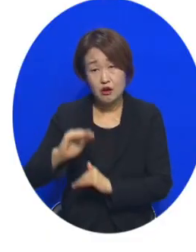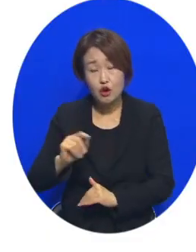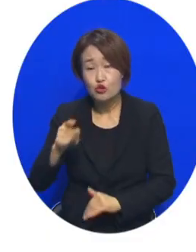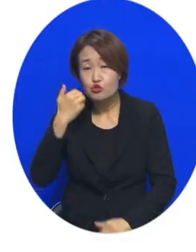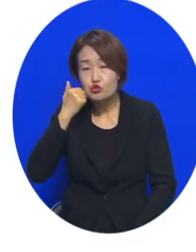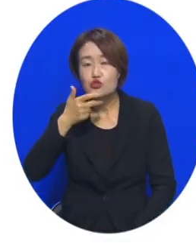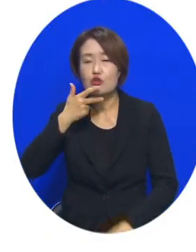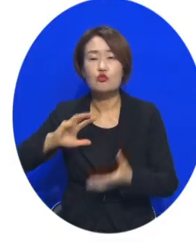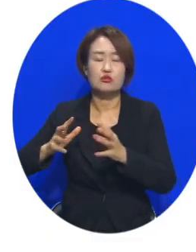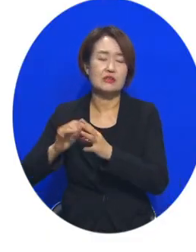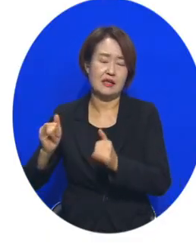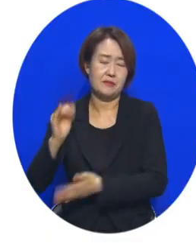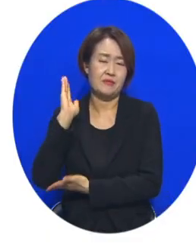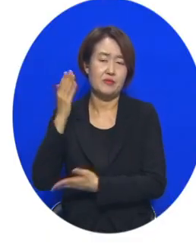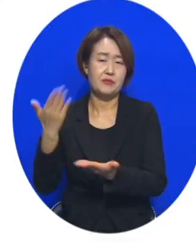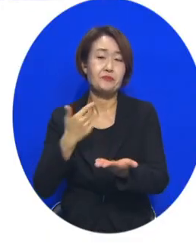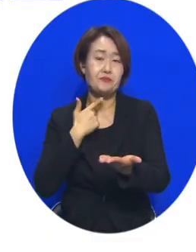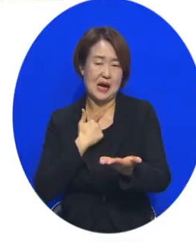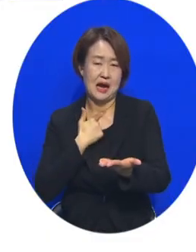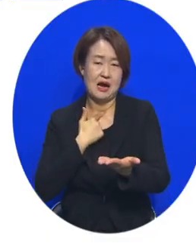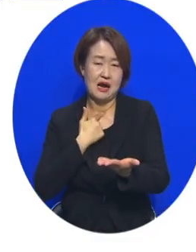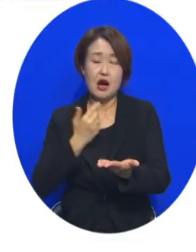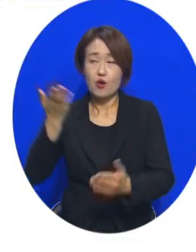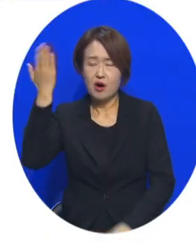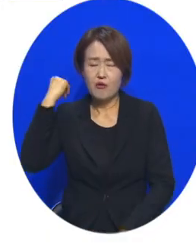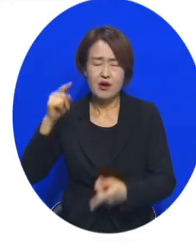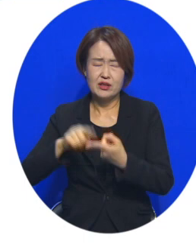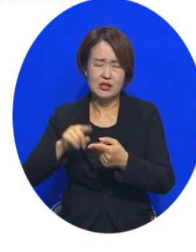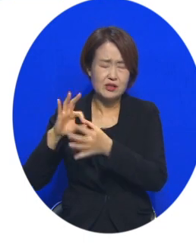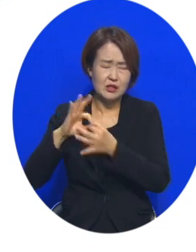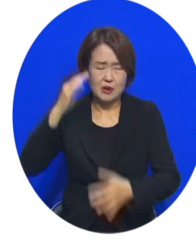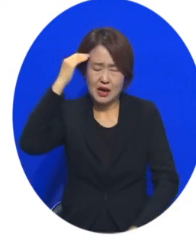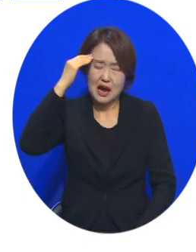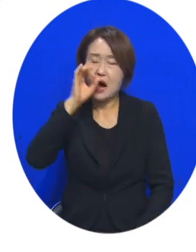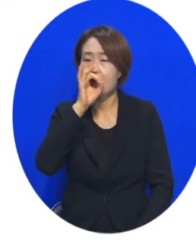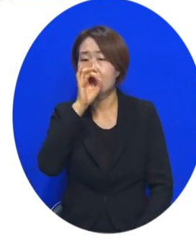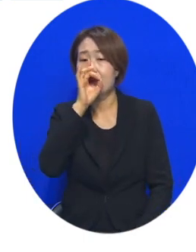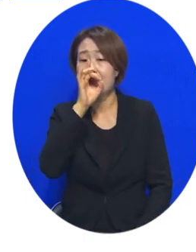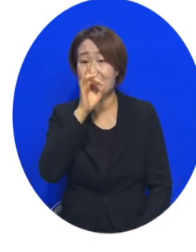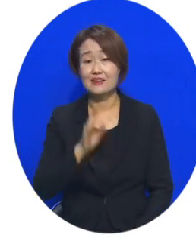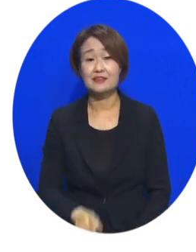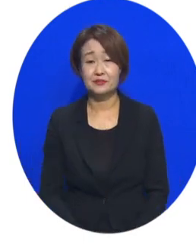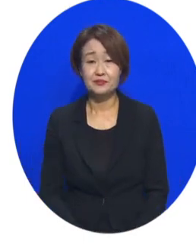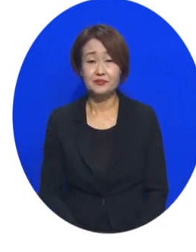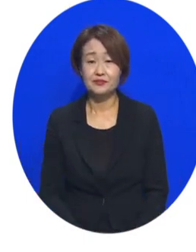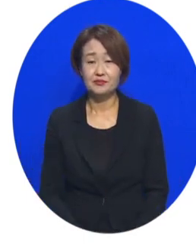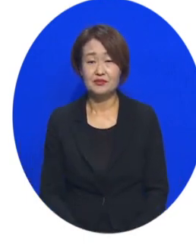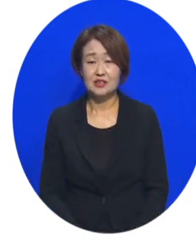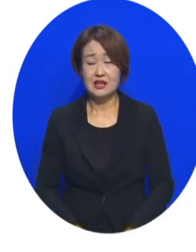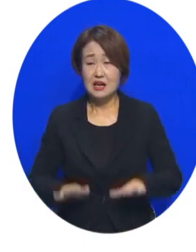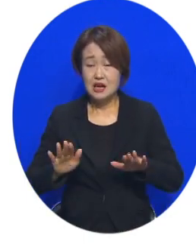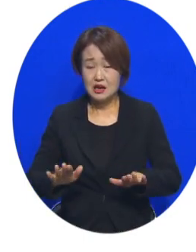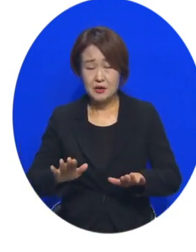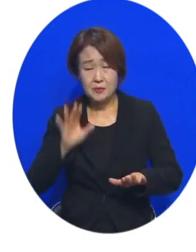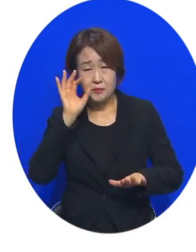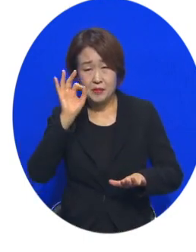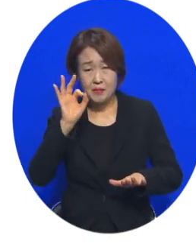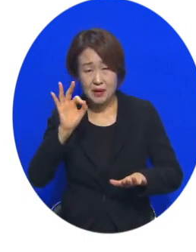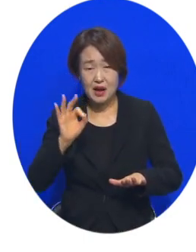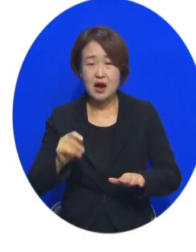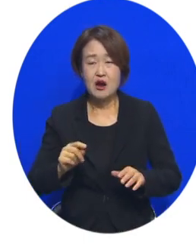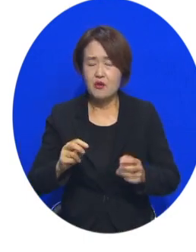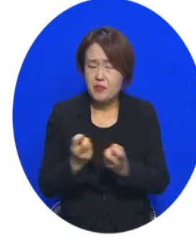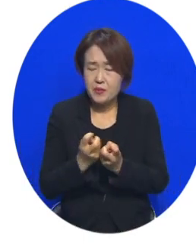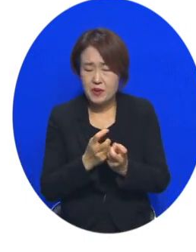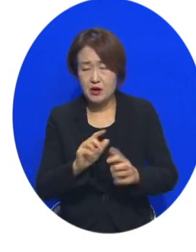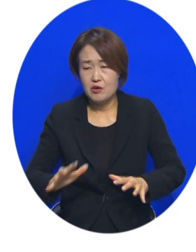직시하고 기억해야 하지만 과거에 발목이 잡혀서는 안 된다고 말했습니다. 윤 대통령은 날로 치열해지는 미중 전략 경쟁과